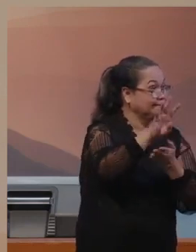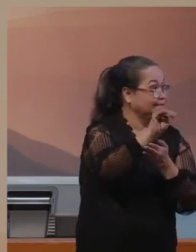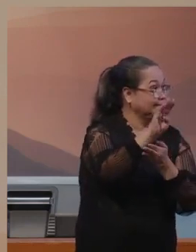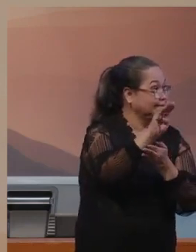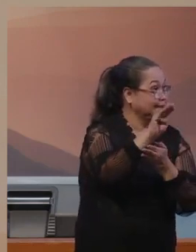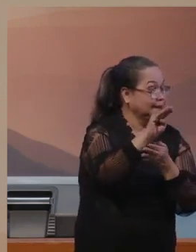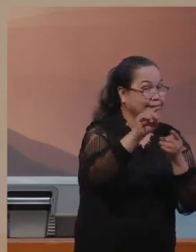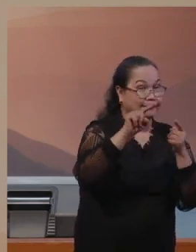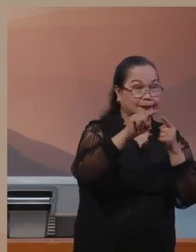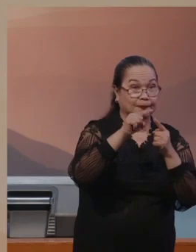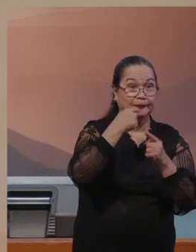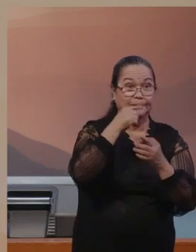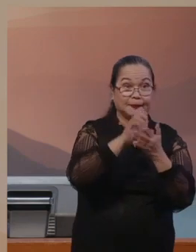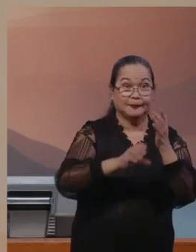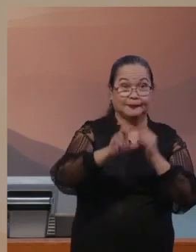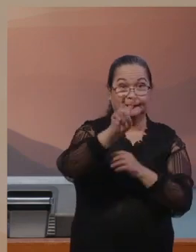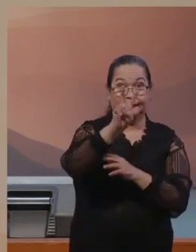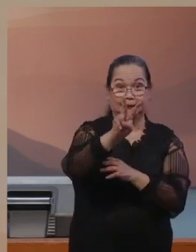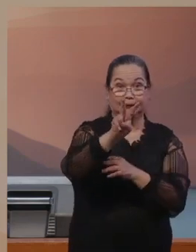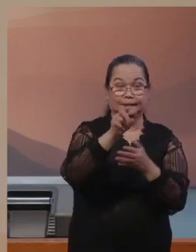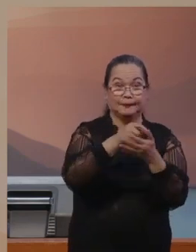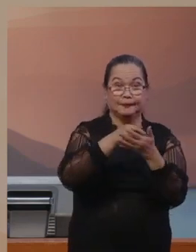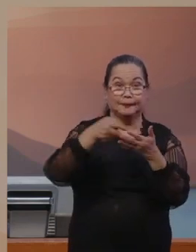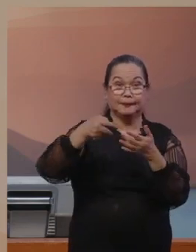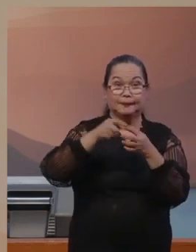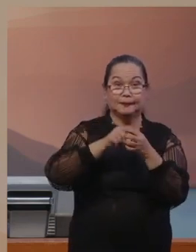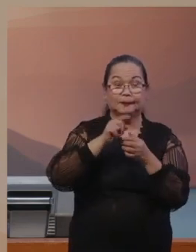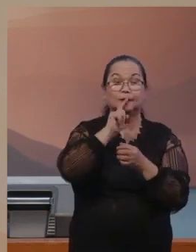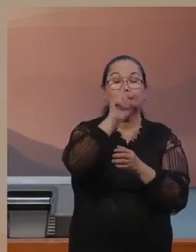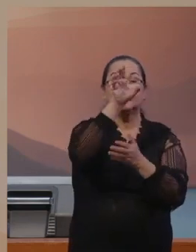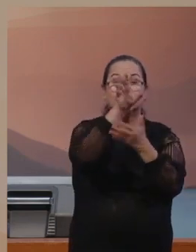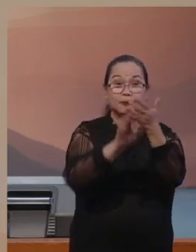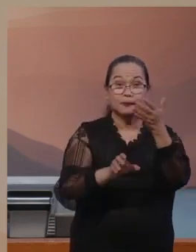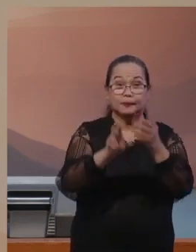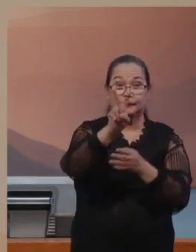ng chapter 2, pag-aaralan natin ang buong chapter